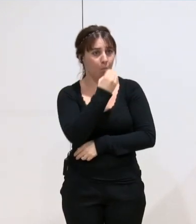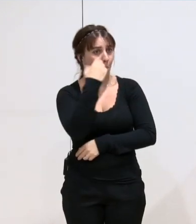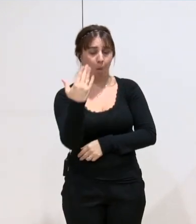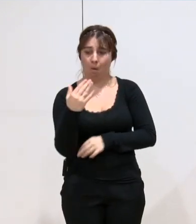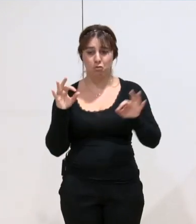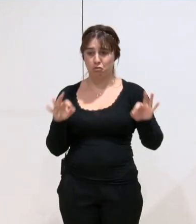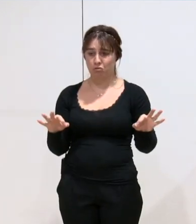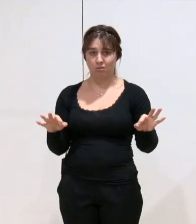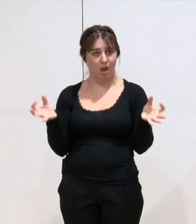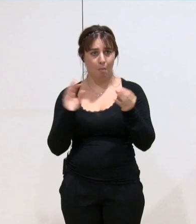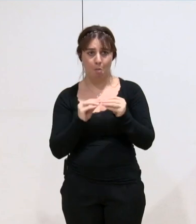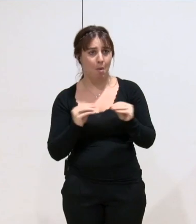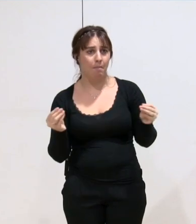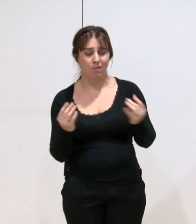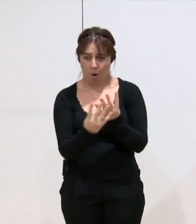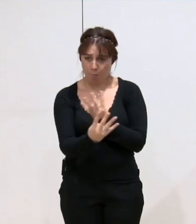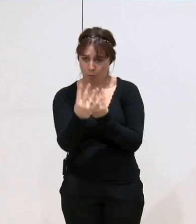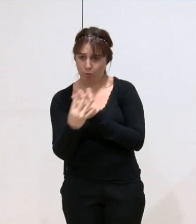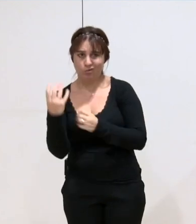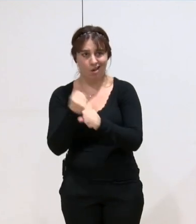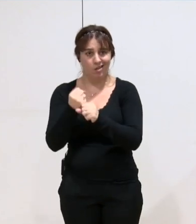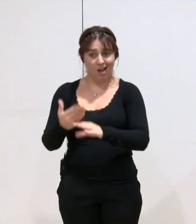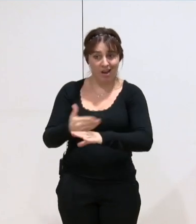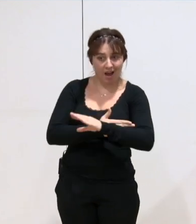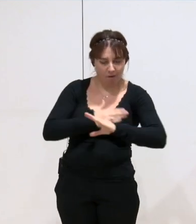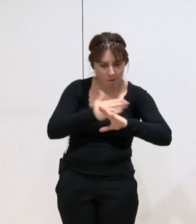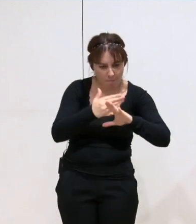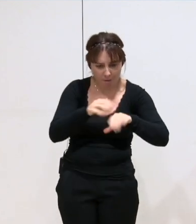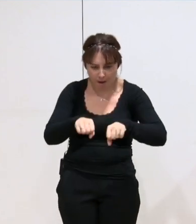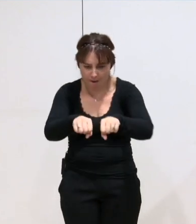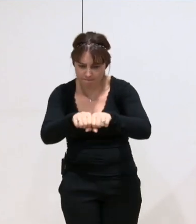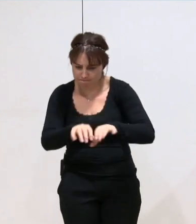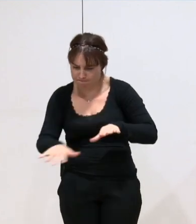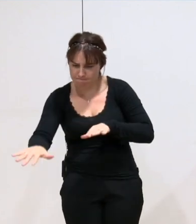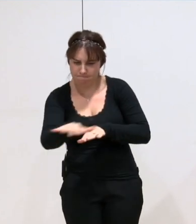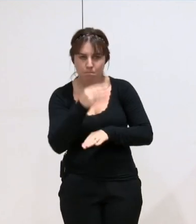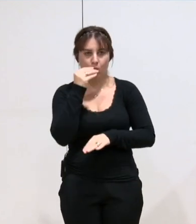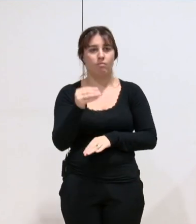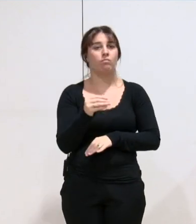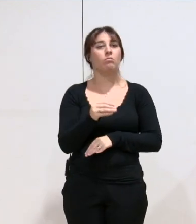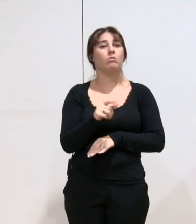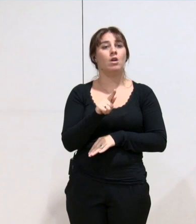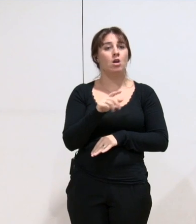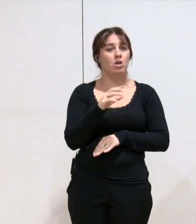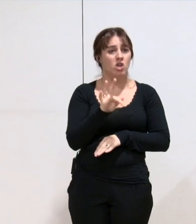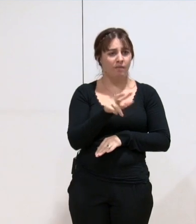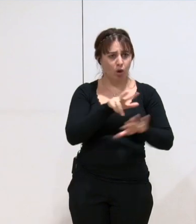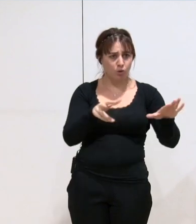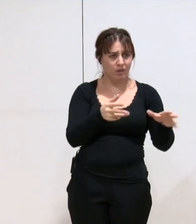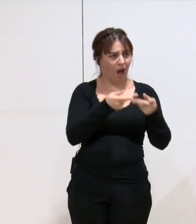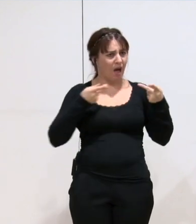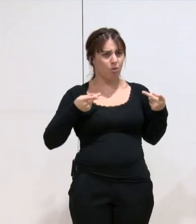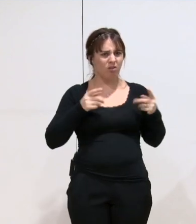qualité de cette pelouse et du travail qui avait été... Non, ce que disait le GF38, c'est pas du tout ça. C'était que c'était